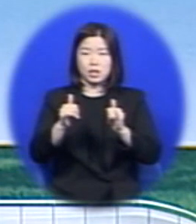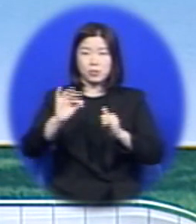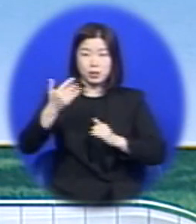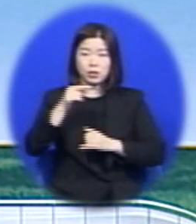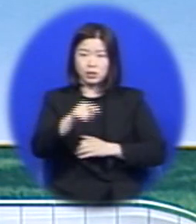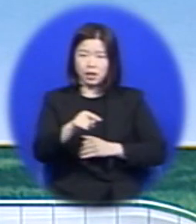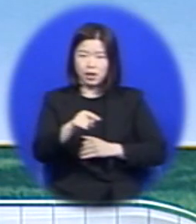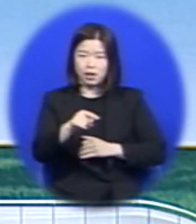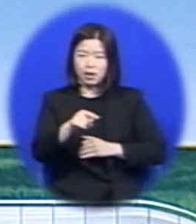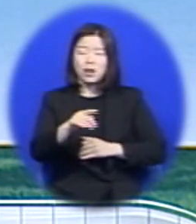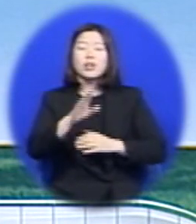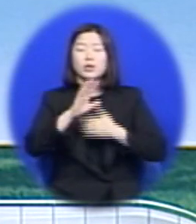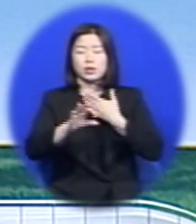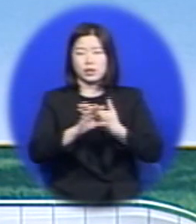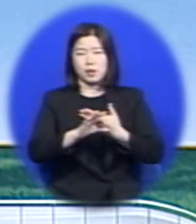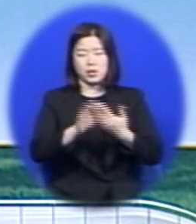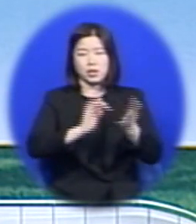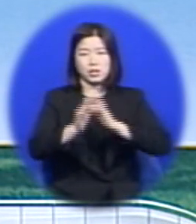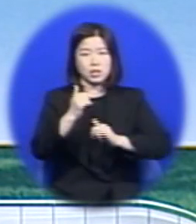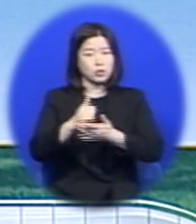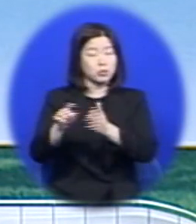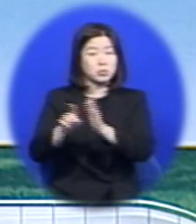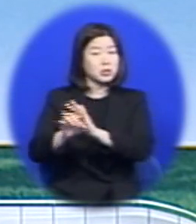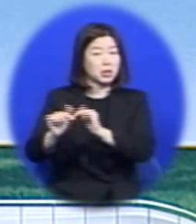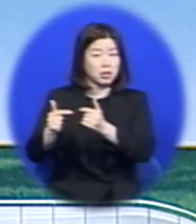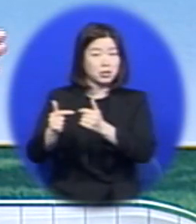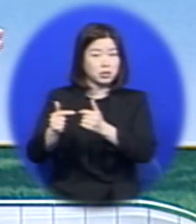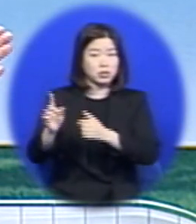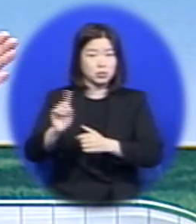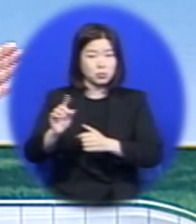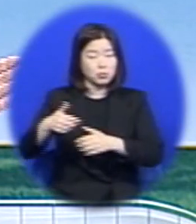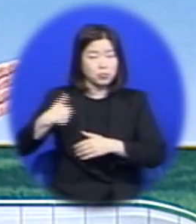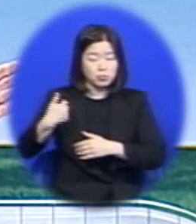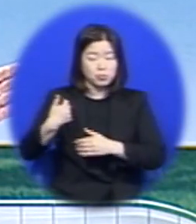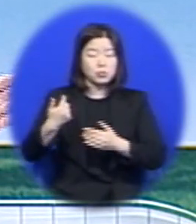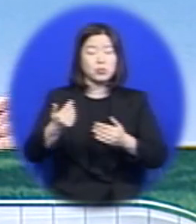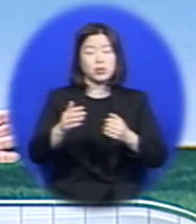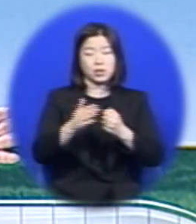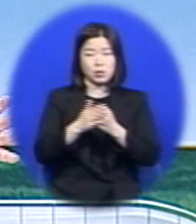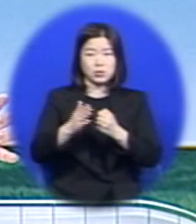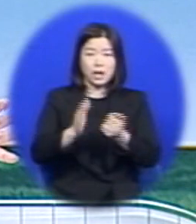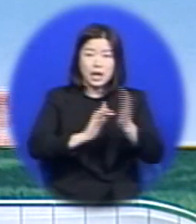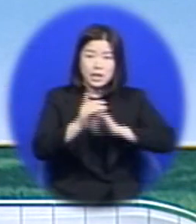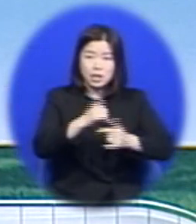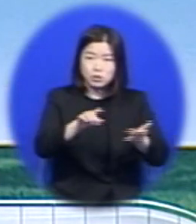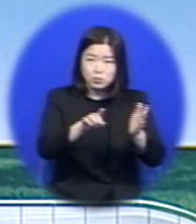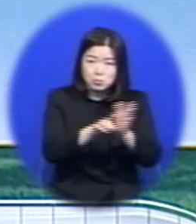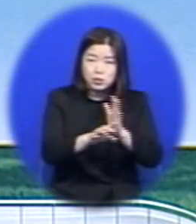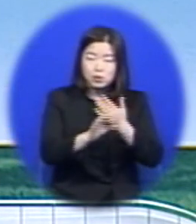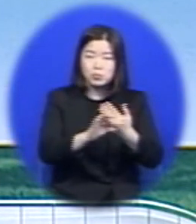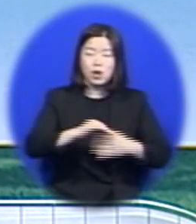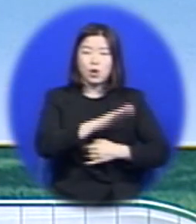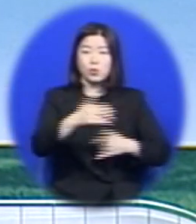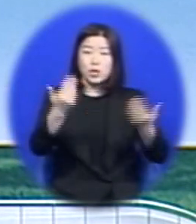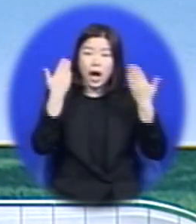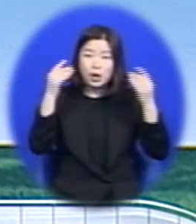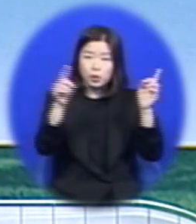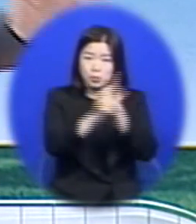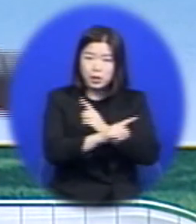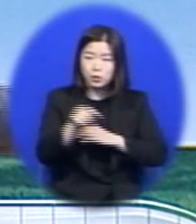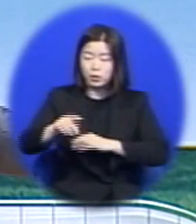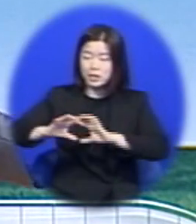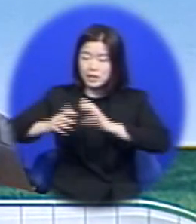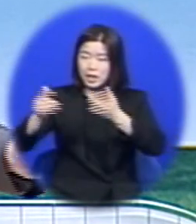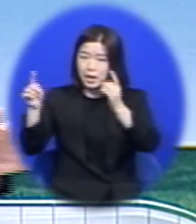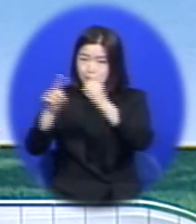그는 예수를 안 믿어서 그렇지, 예수를 믿기만 하면 그러면 우리 학교가 변화되고 이